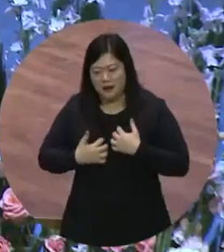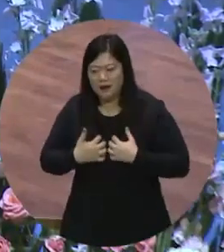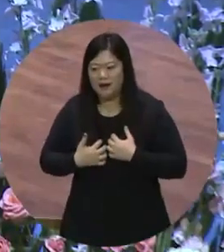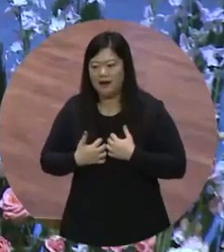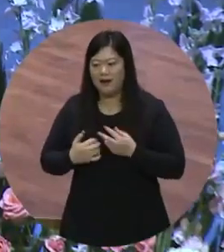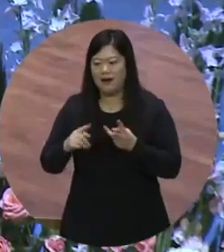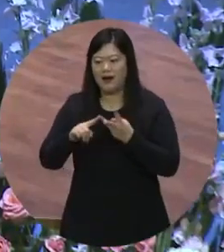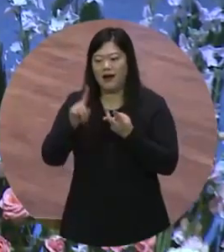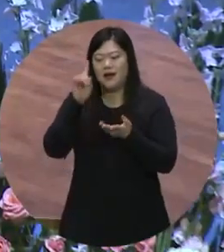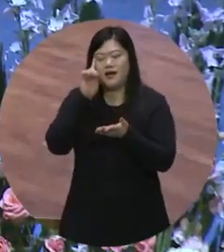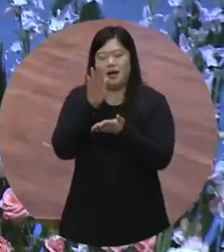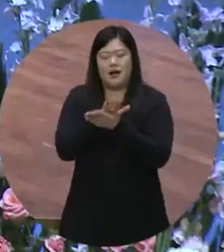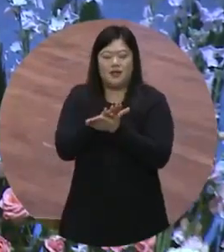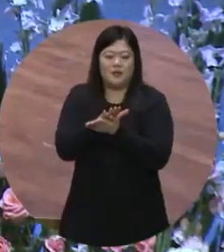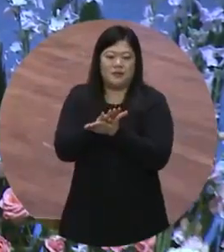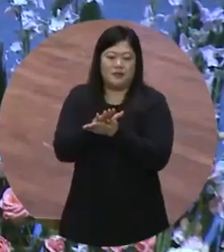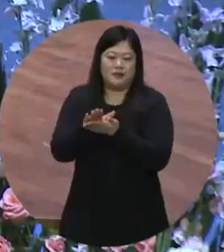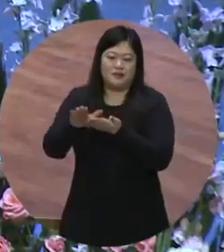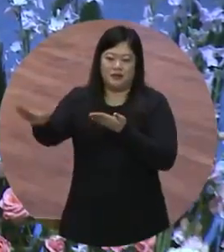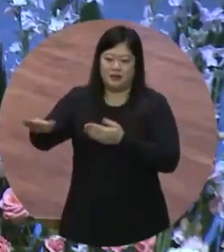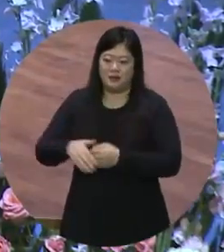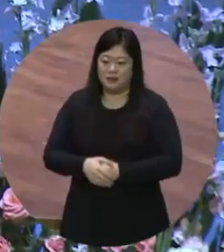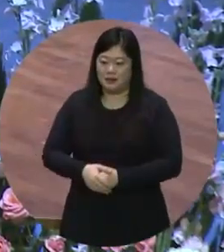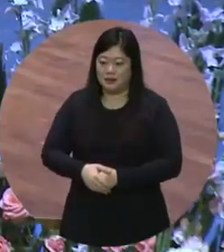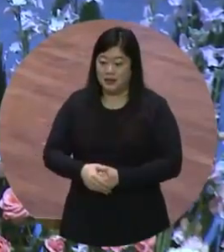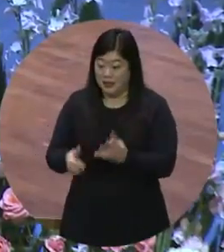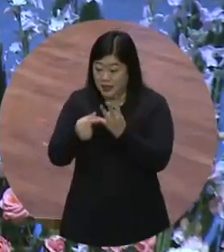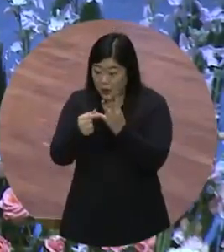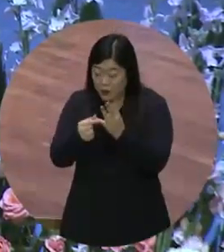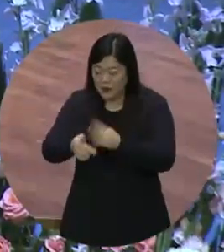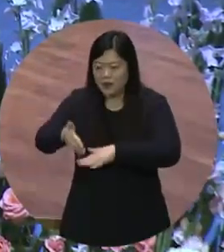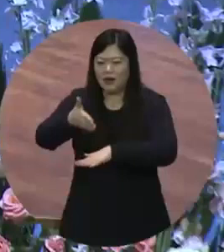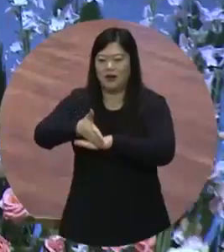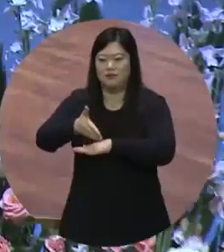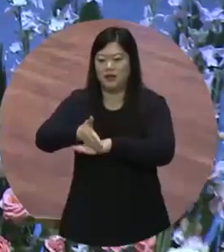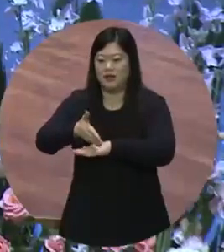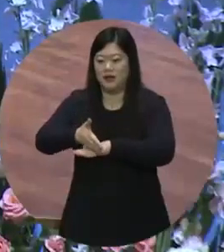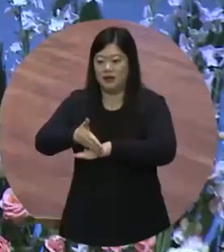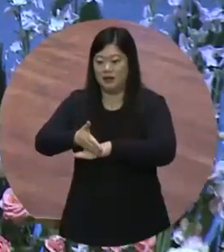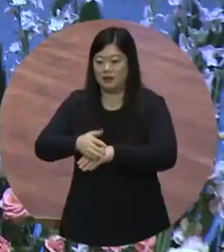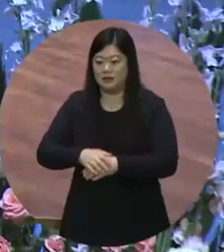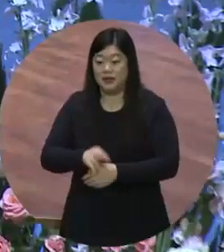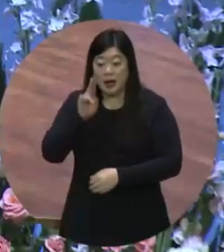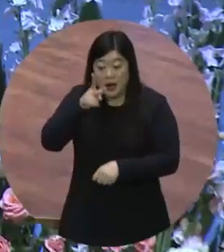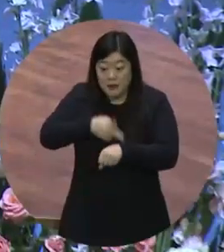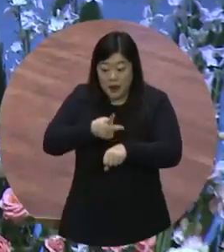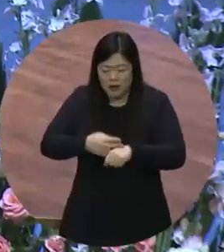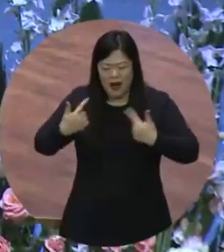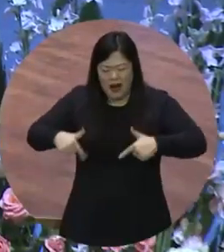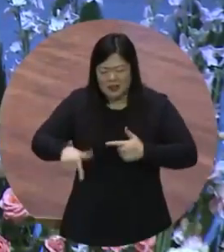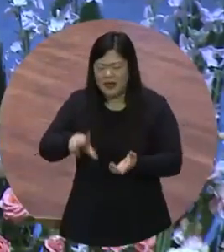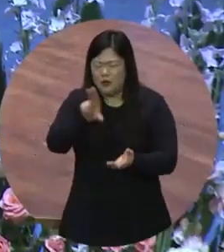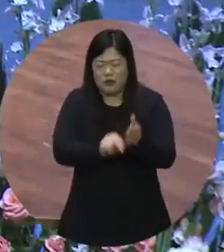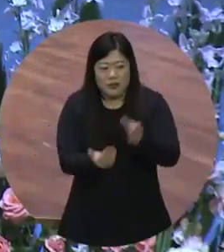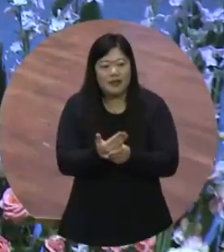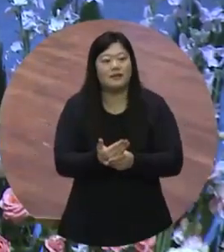이게 특징이에요. 늘 감사가 바울처럼 항상 감사. 뭐 어떤 문제가